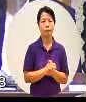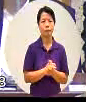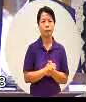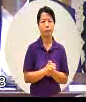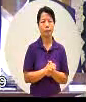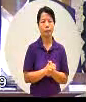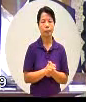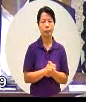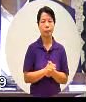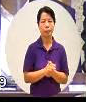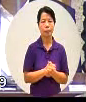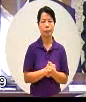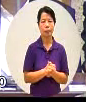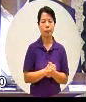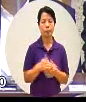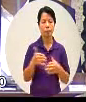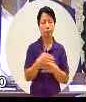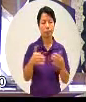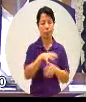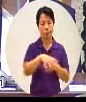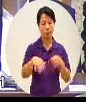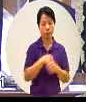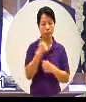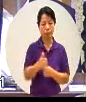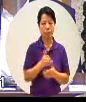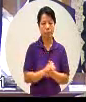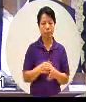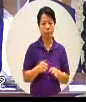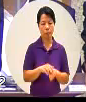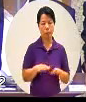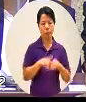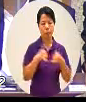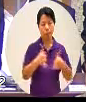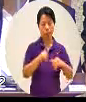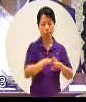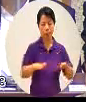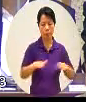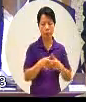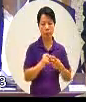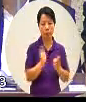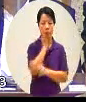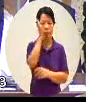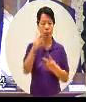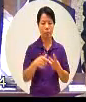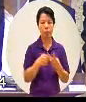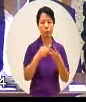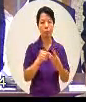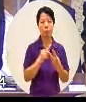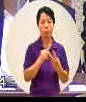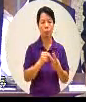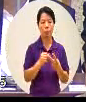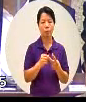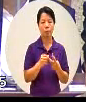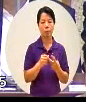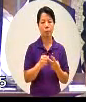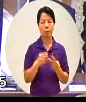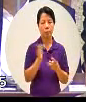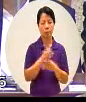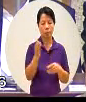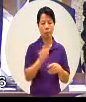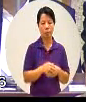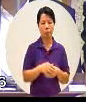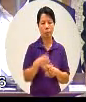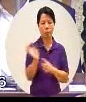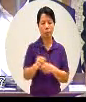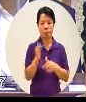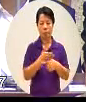是 什么叫妥善呢？ 交通的环境要做得好，包括路平，包 括 顺畅 啊，有没有 顺畅？ 哎， 死角 有没有易肇事的